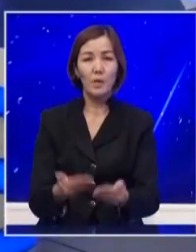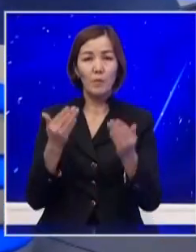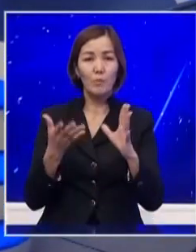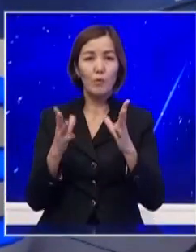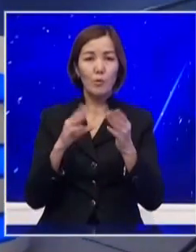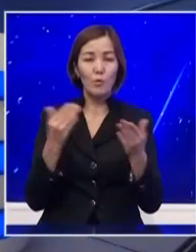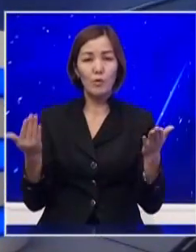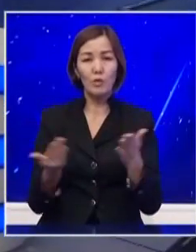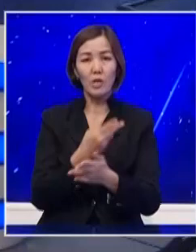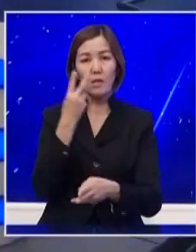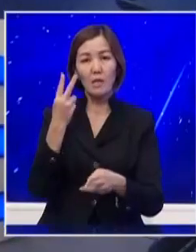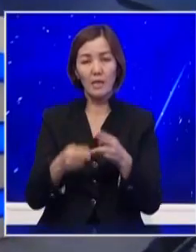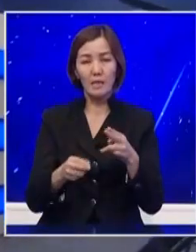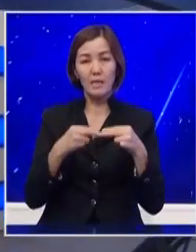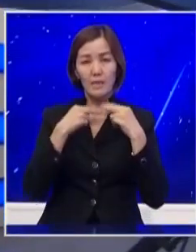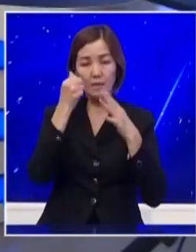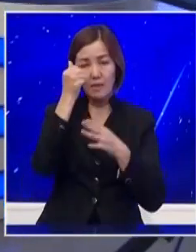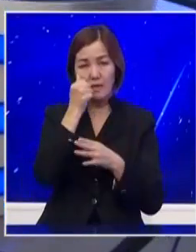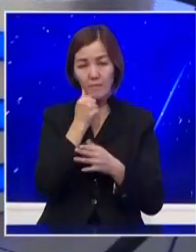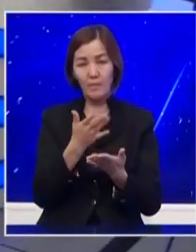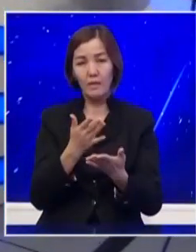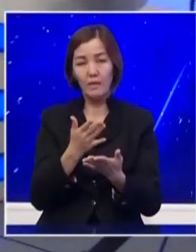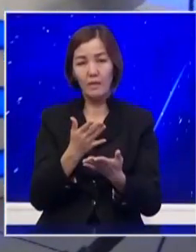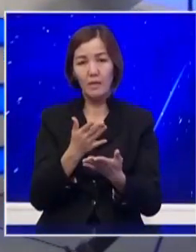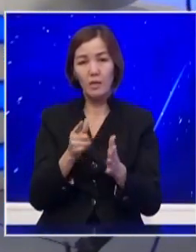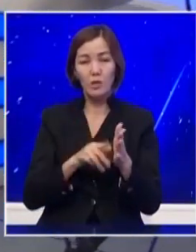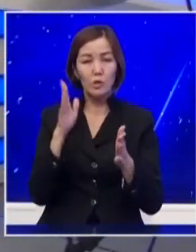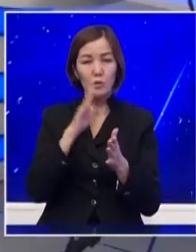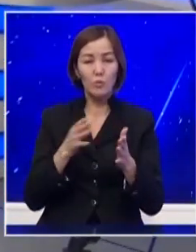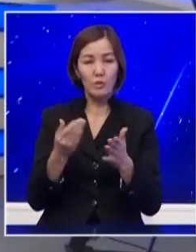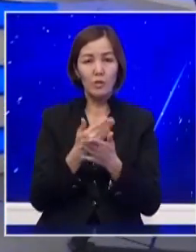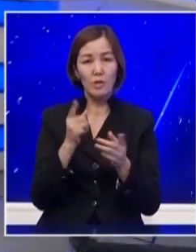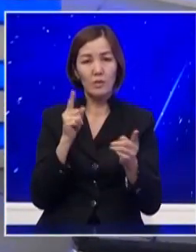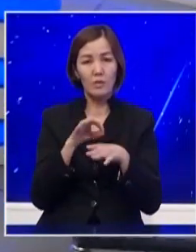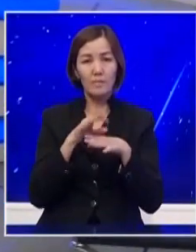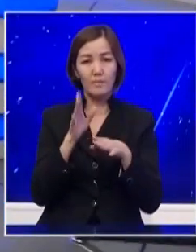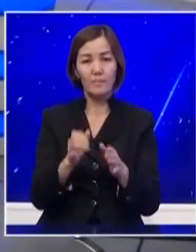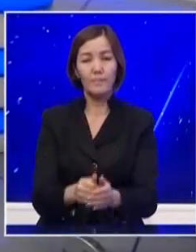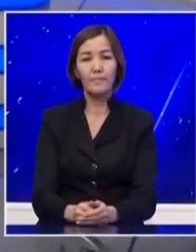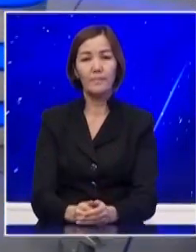Әзірге келіп түскен ақпараттар легі осындай, Жетісу облысының қорытынды жаңалықтарында жүздескенше.